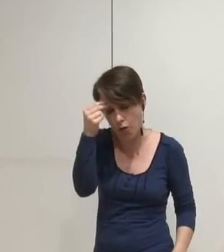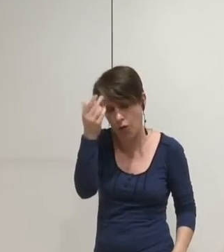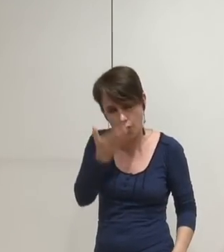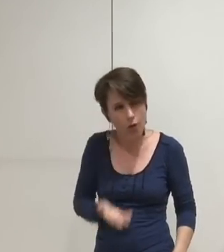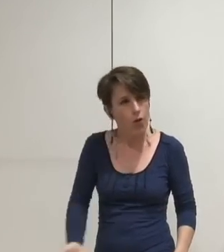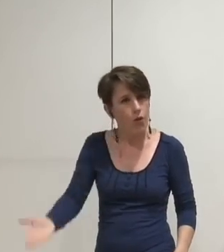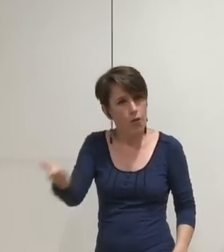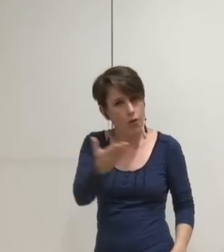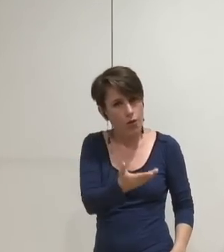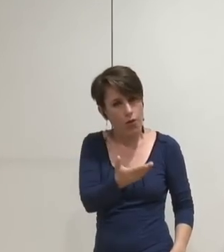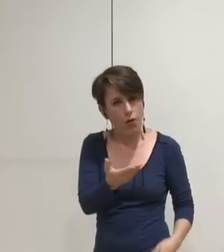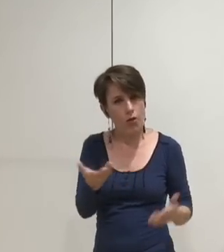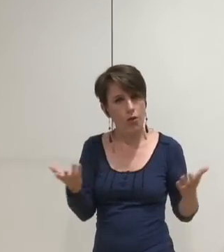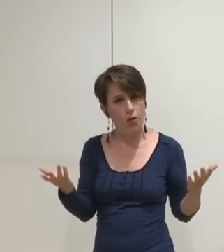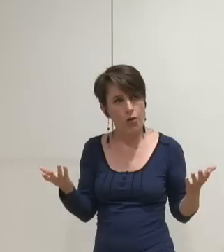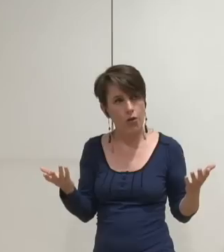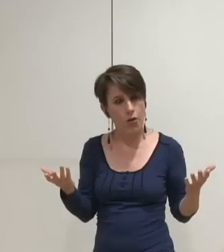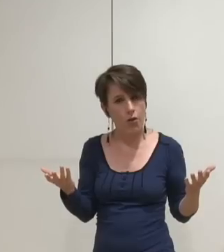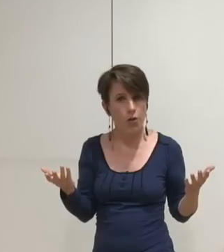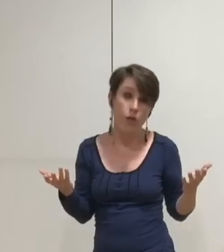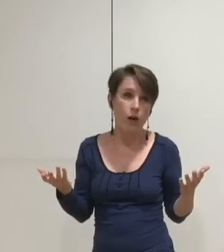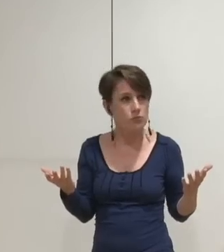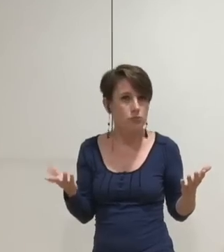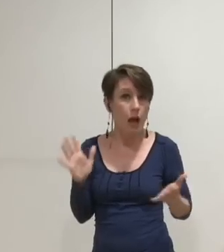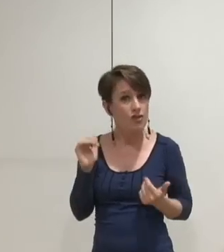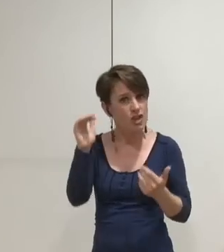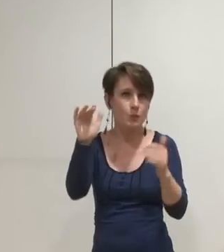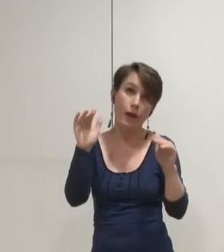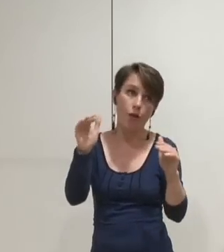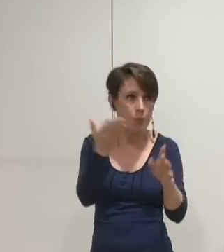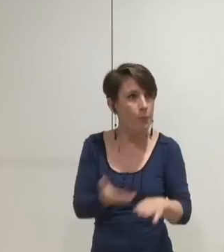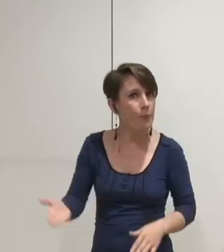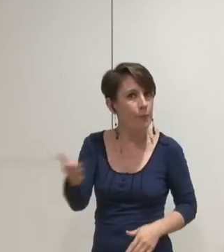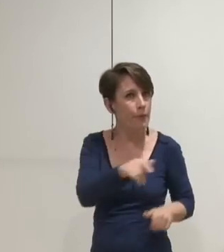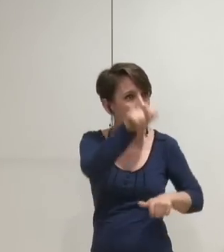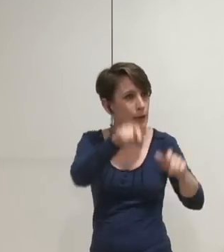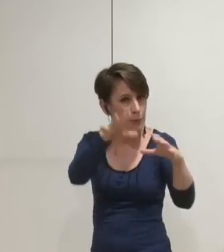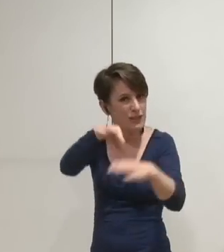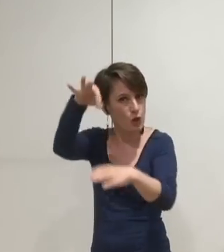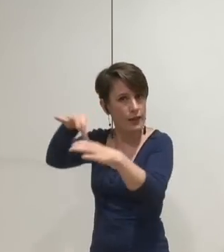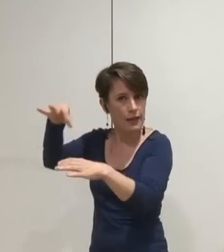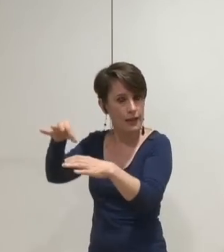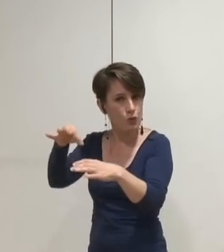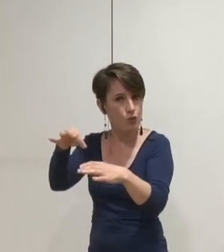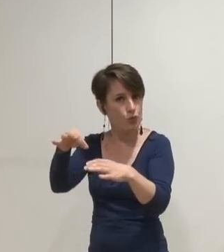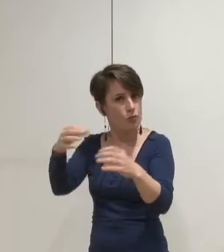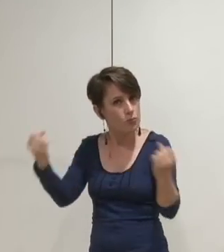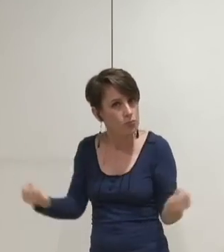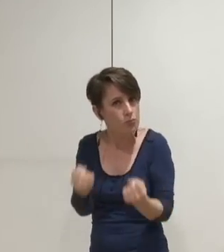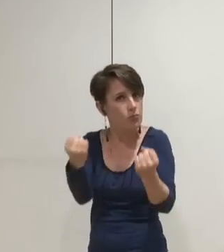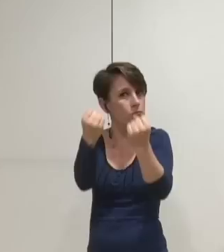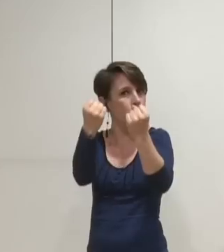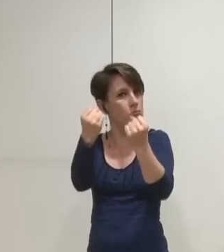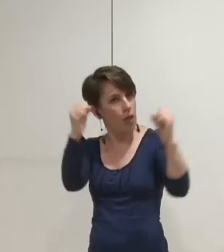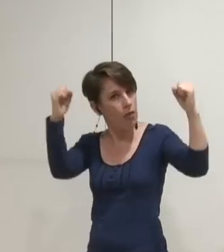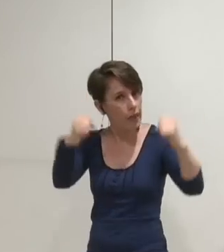il y a j'espère en tout cas un soutien manifeste de cette proposition de fête